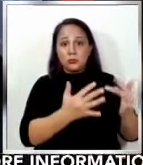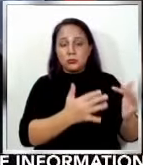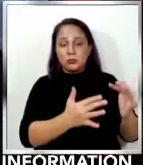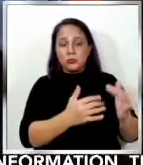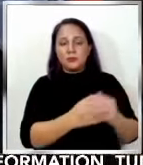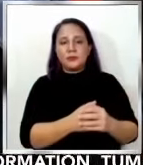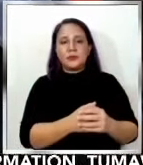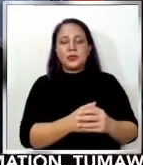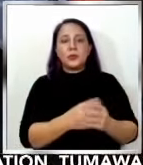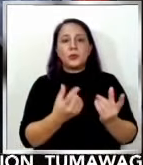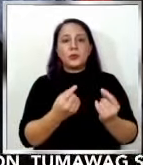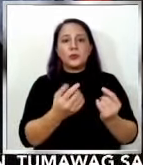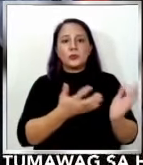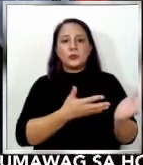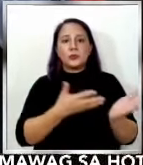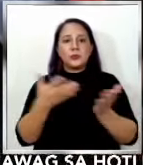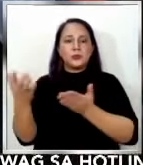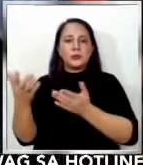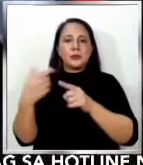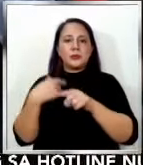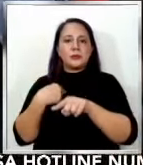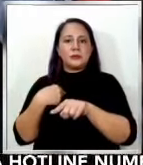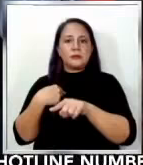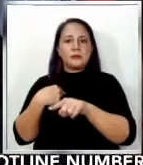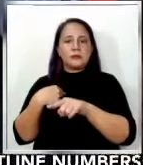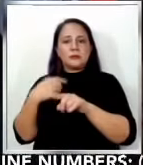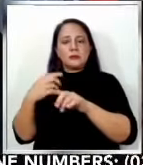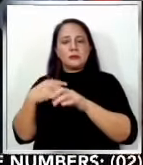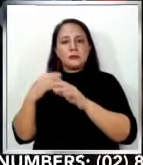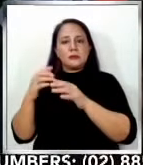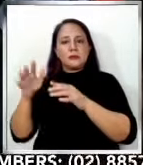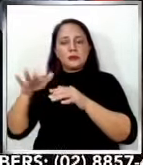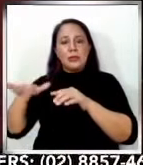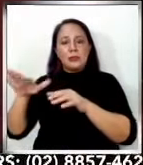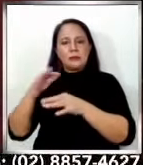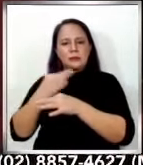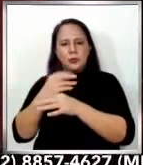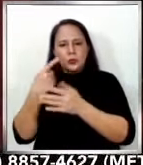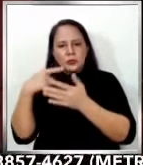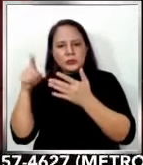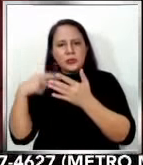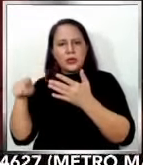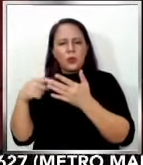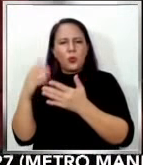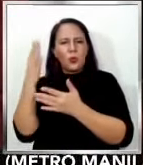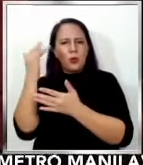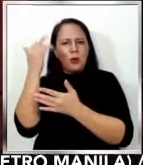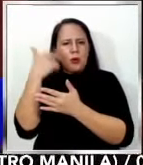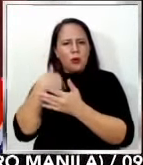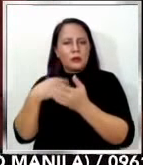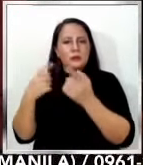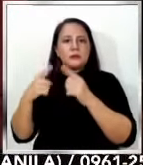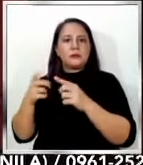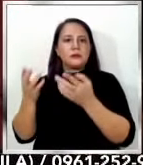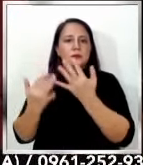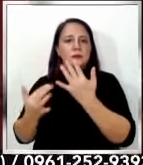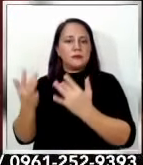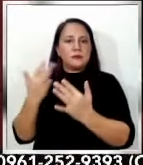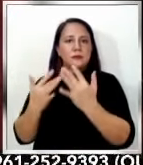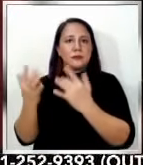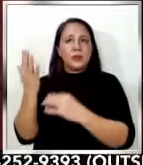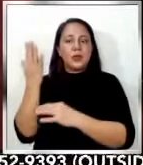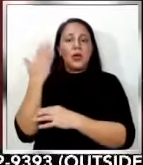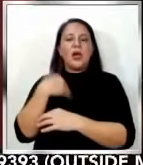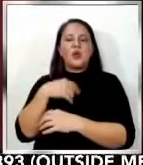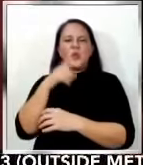sa depo para po malaman natin na ano talaga yung cause. Ang nagliyab na bagon ay isa sa mga lumang tren